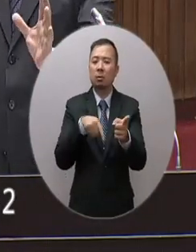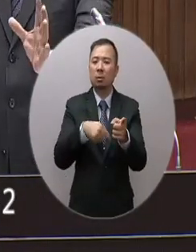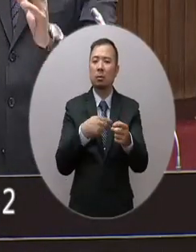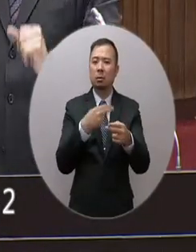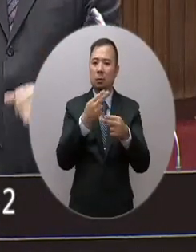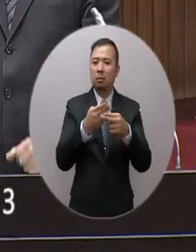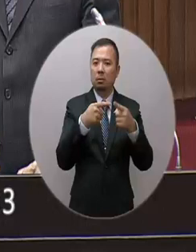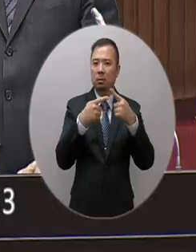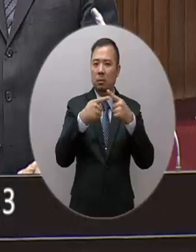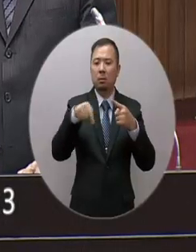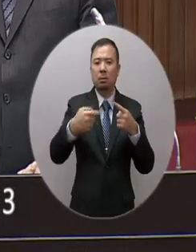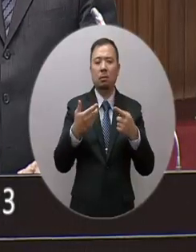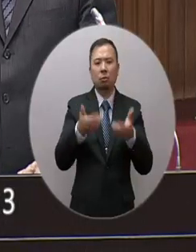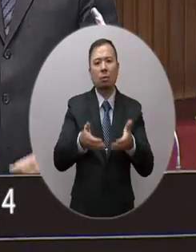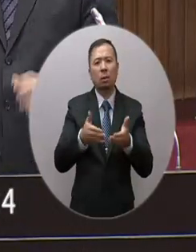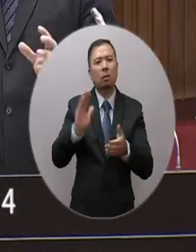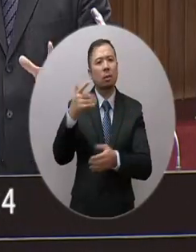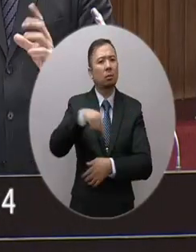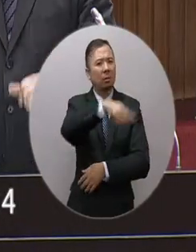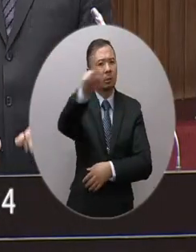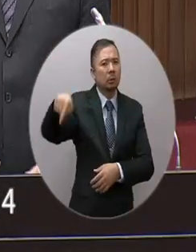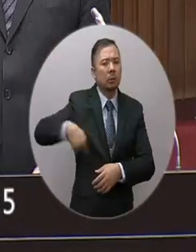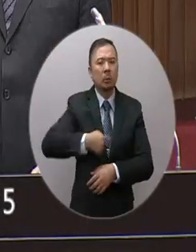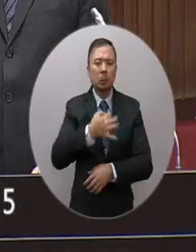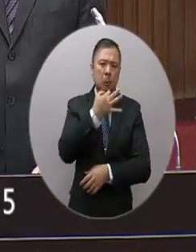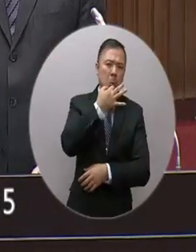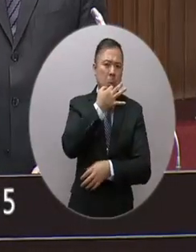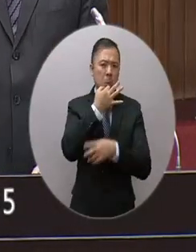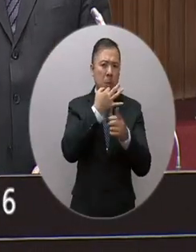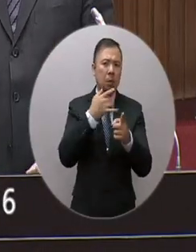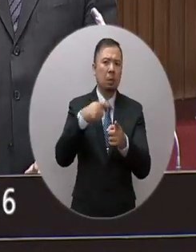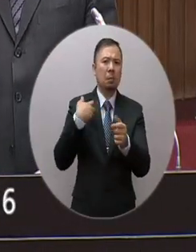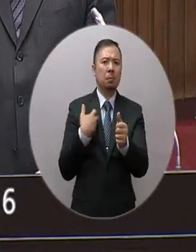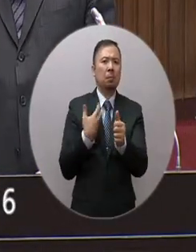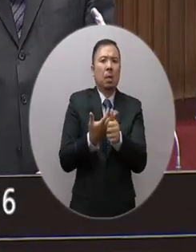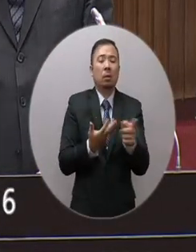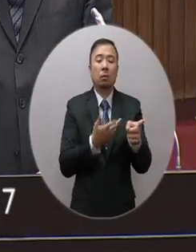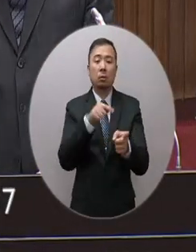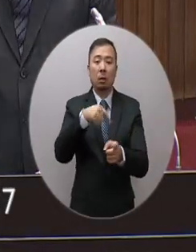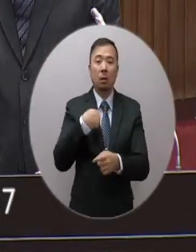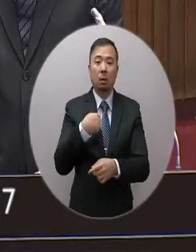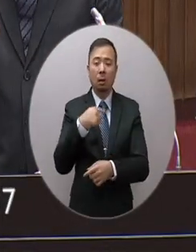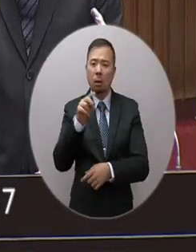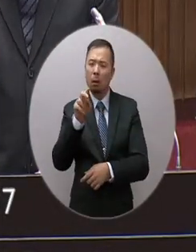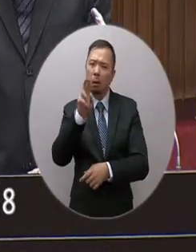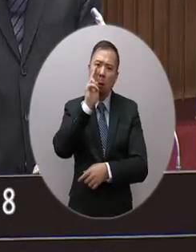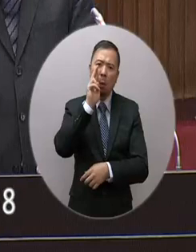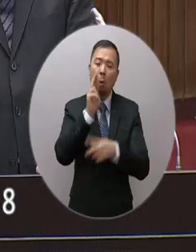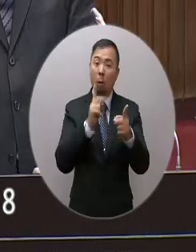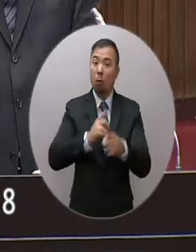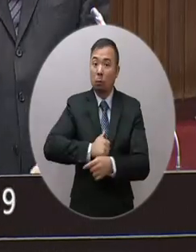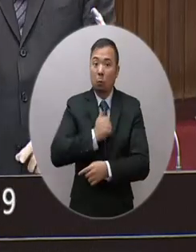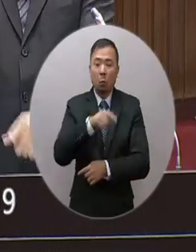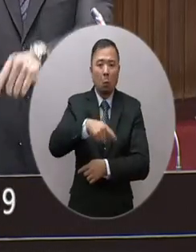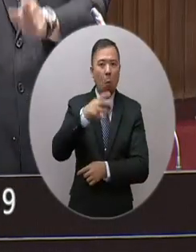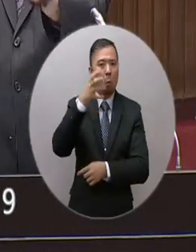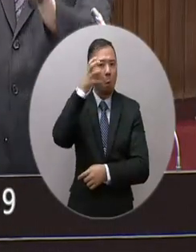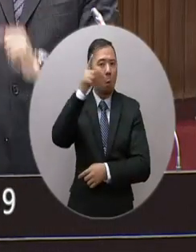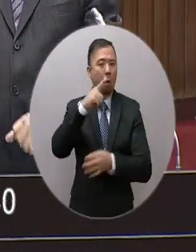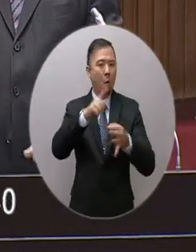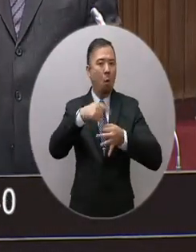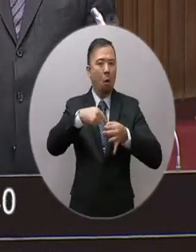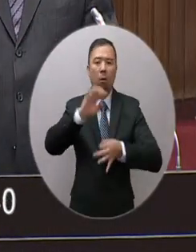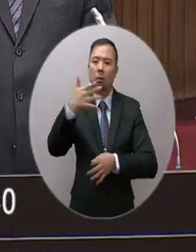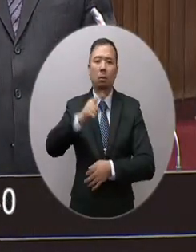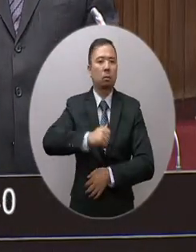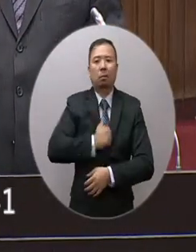为大家唔敢放嘛，唔敢放，所以变成看有食无，看得到吃不到啦。甚至你知道